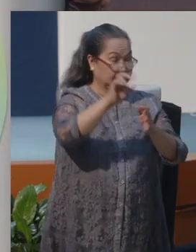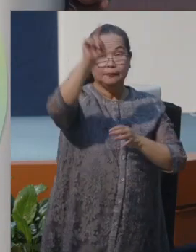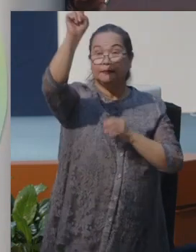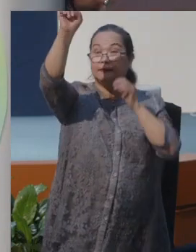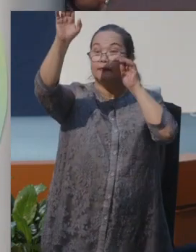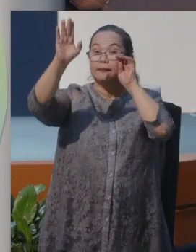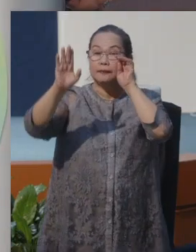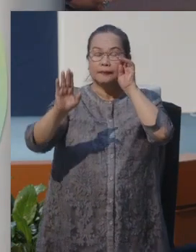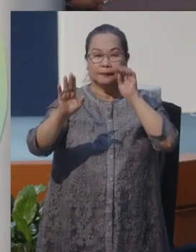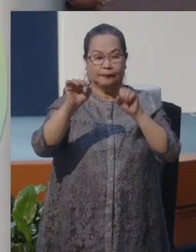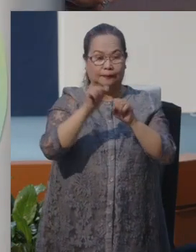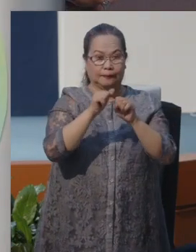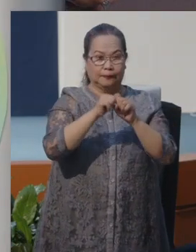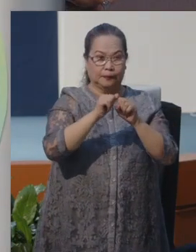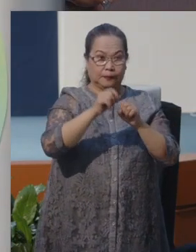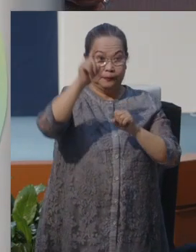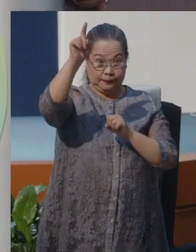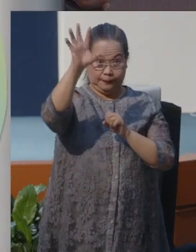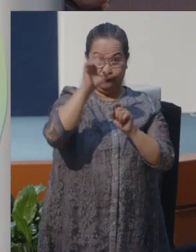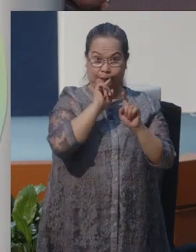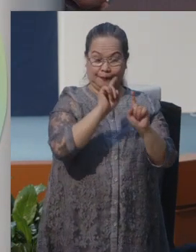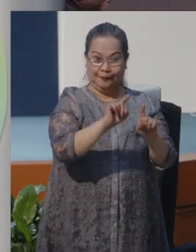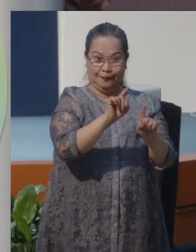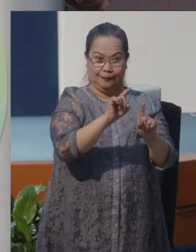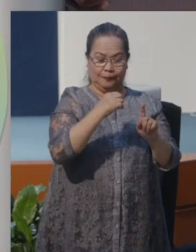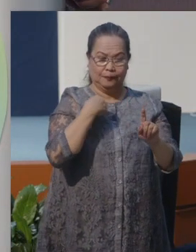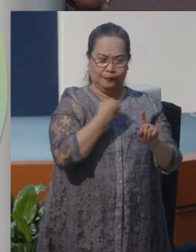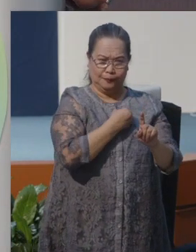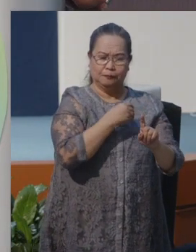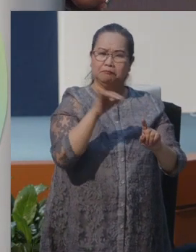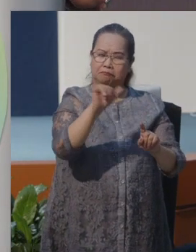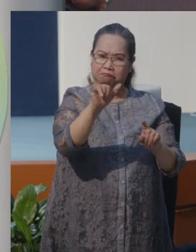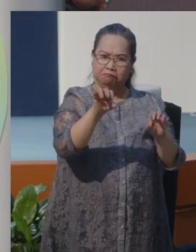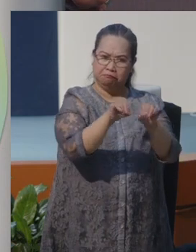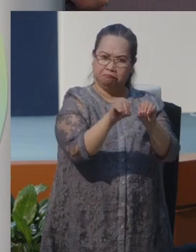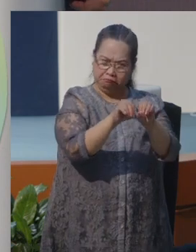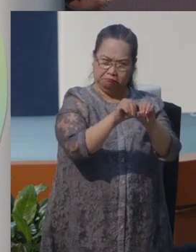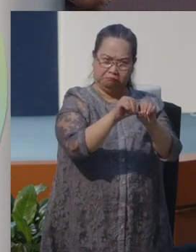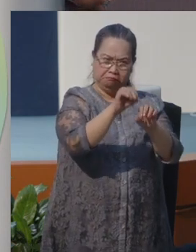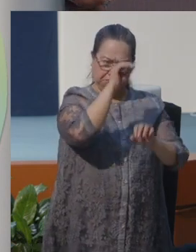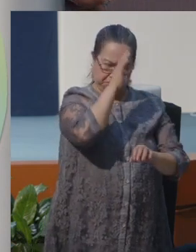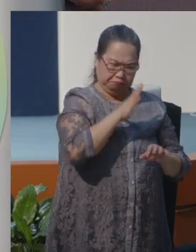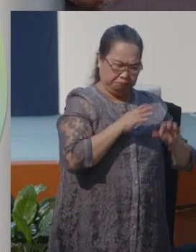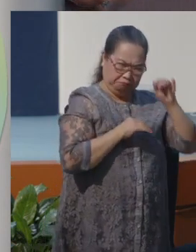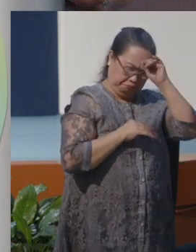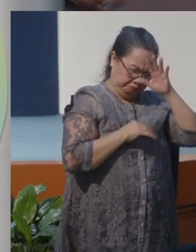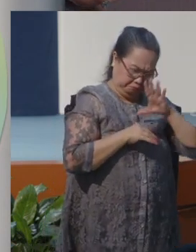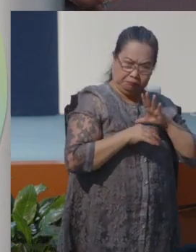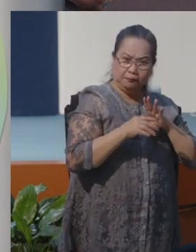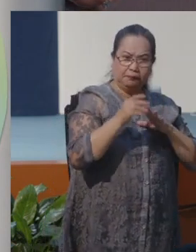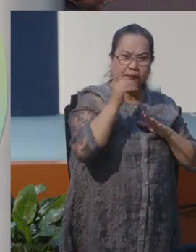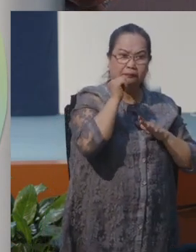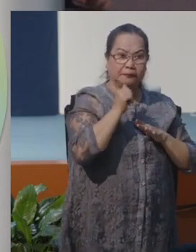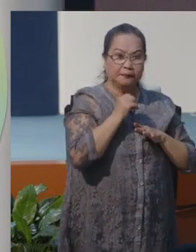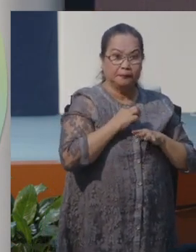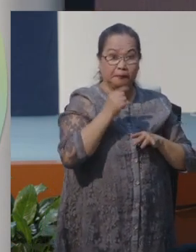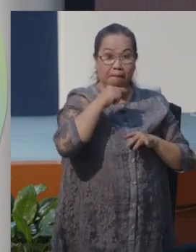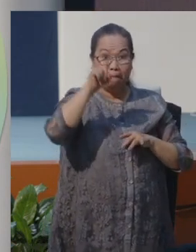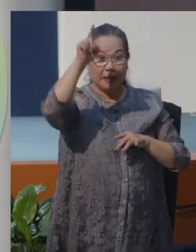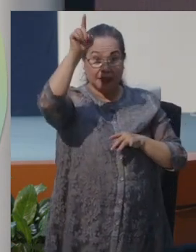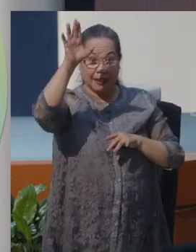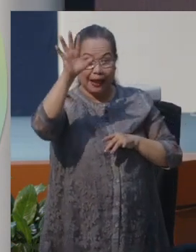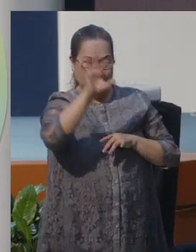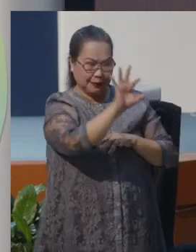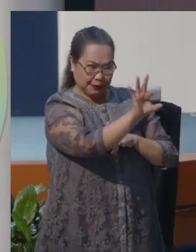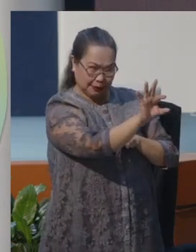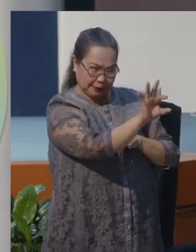Panginoon. Ang mga sugo ng Panginoon. Sila ay ordinaryong lalaki at mga ordinaryong tao, ngunit dahil sila ay